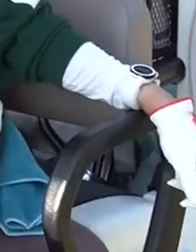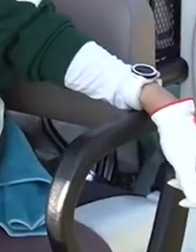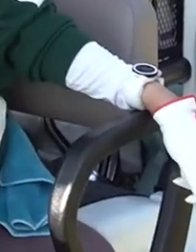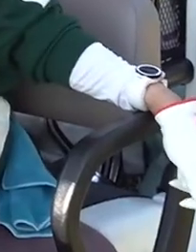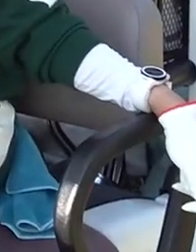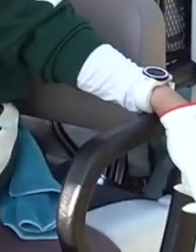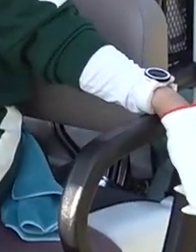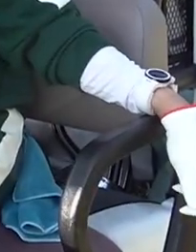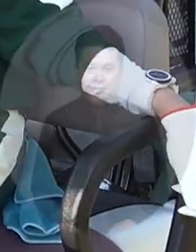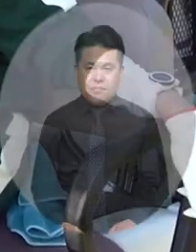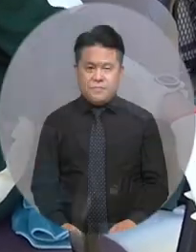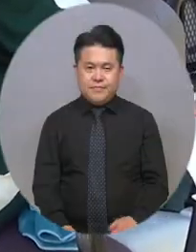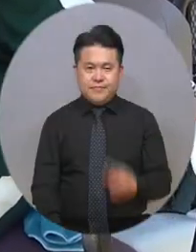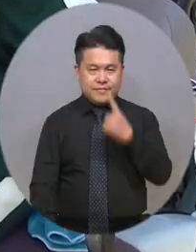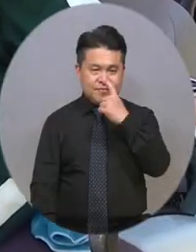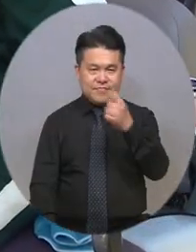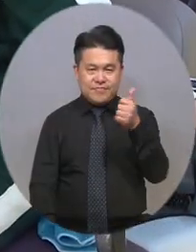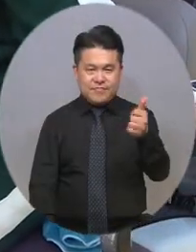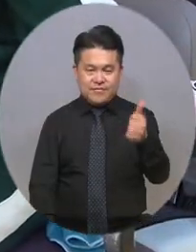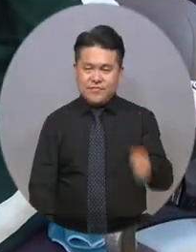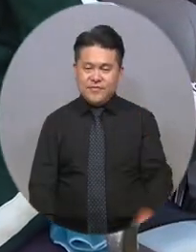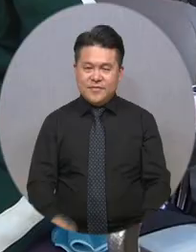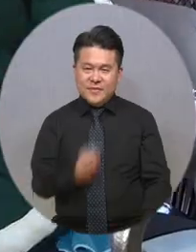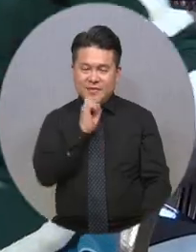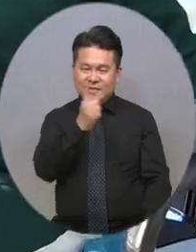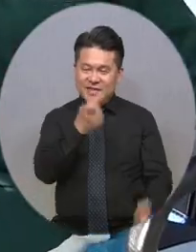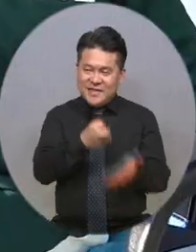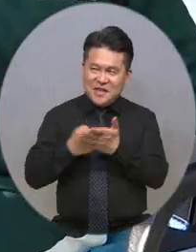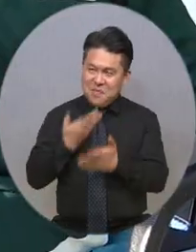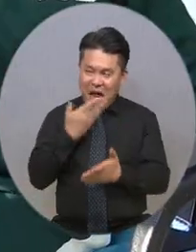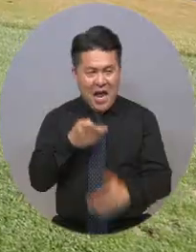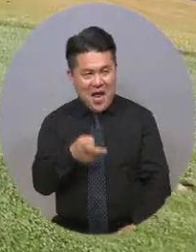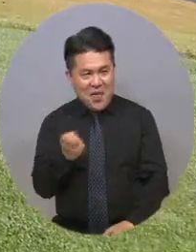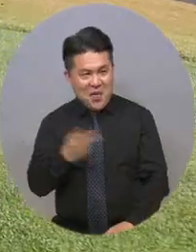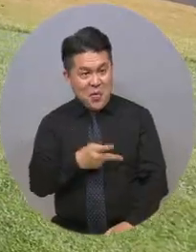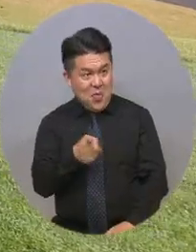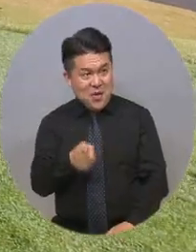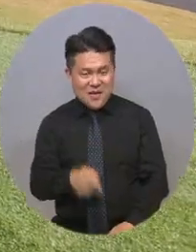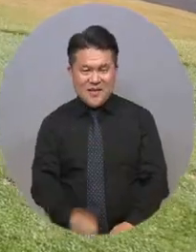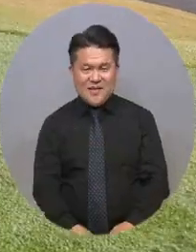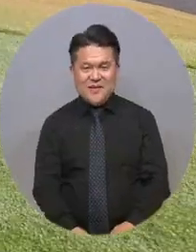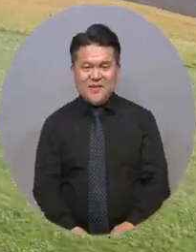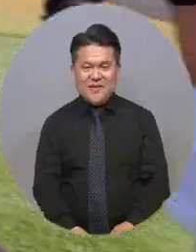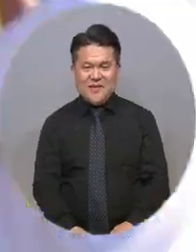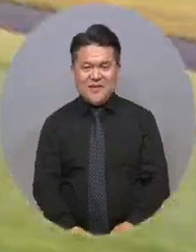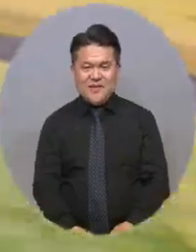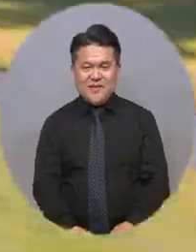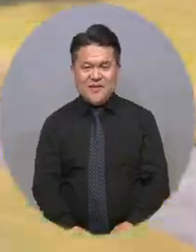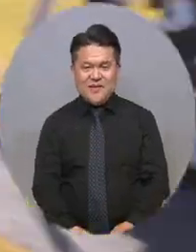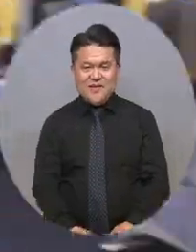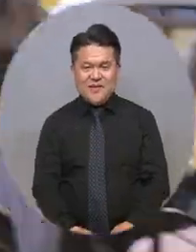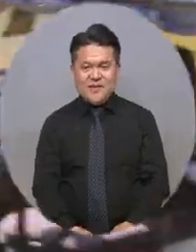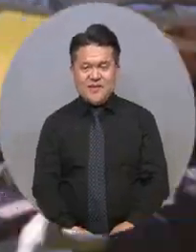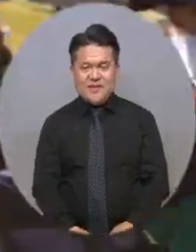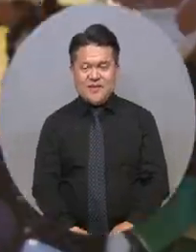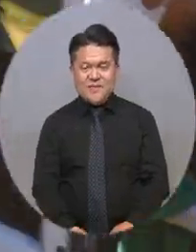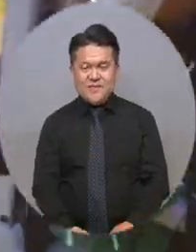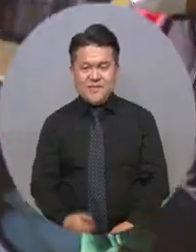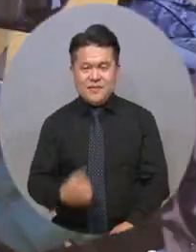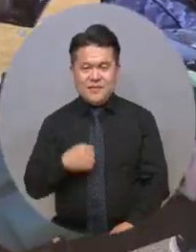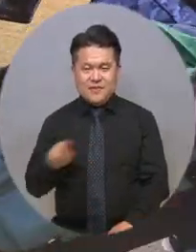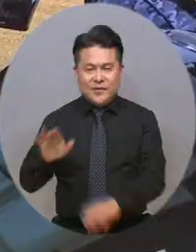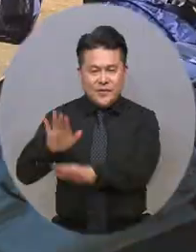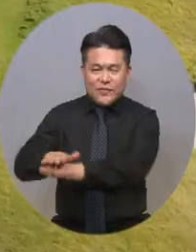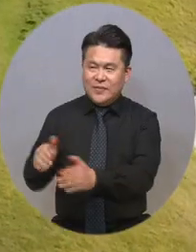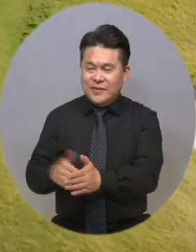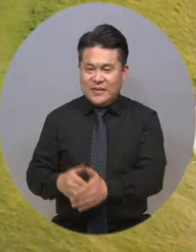굿샷. 어 나이스. 감사합니다. 버디가 또 나올 수도 있습니다. 쇼트 하나밖에 없었는데 내가 쇼트 주워 왔어.